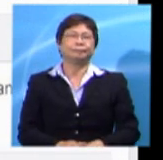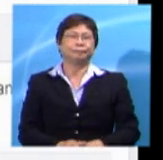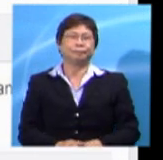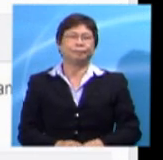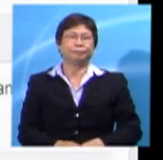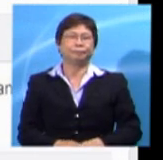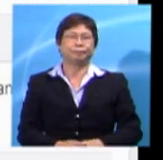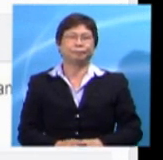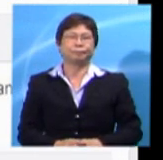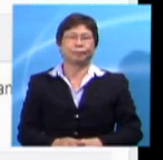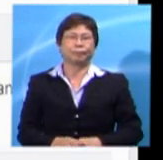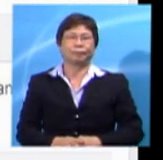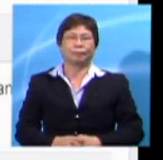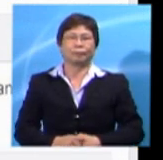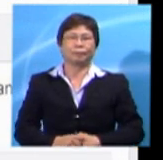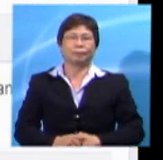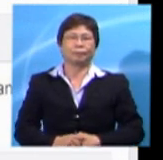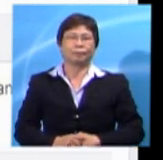biasa